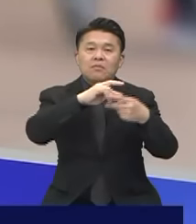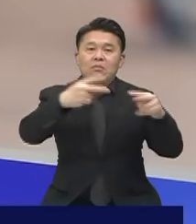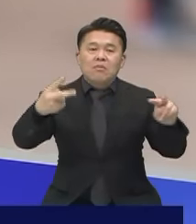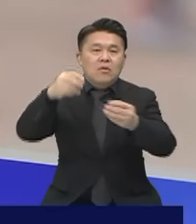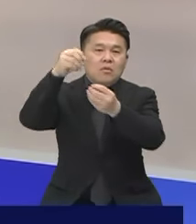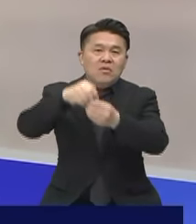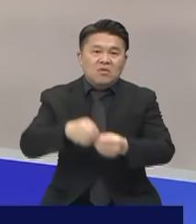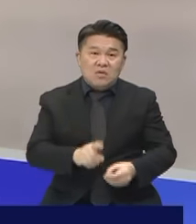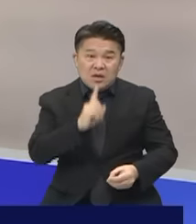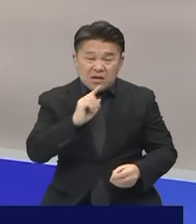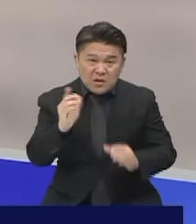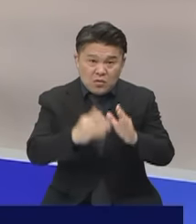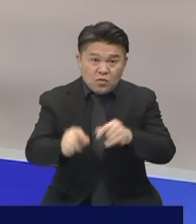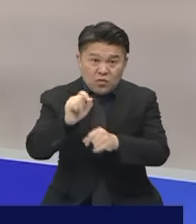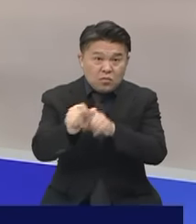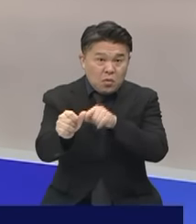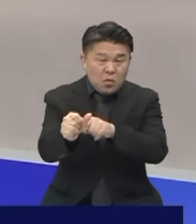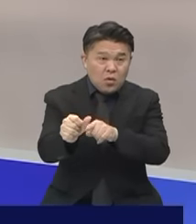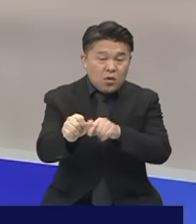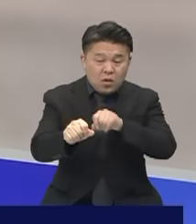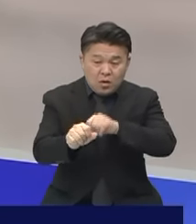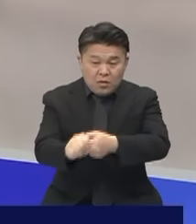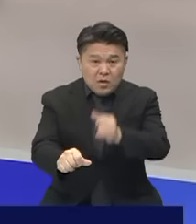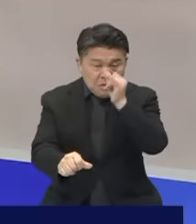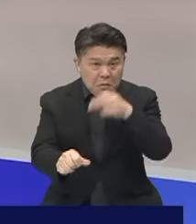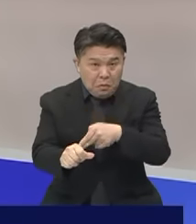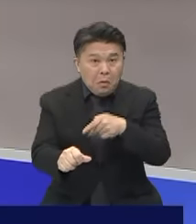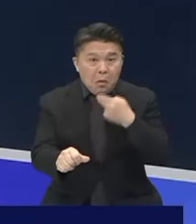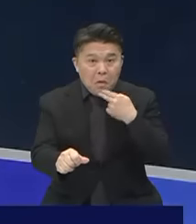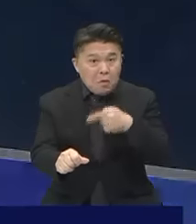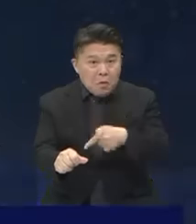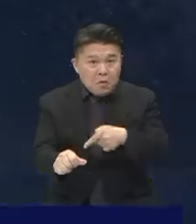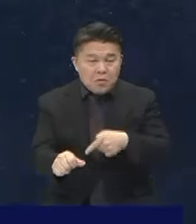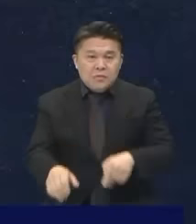아이는 왕의 DNA 논란 일으킨 공무원의 근황입니다.